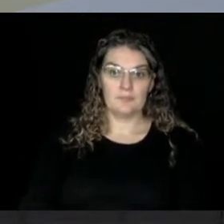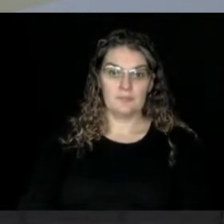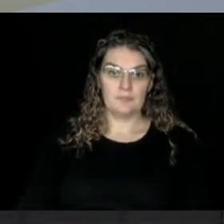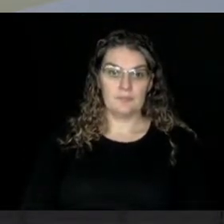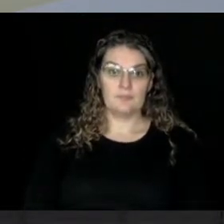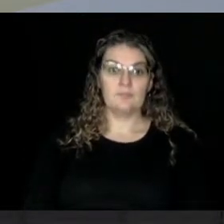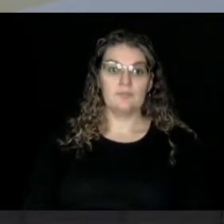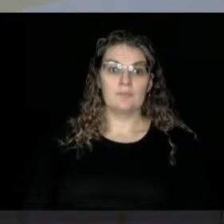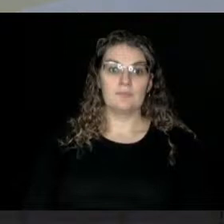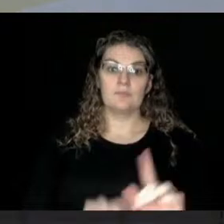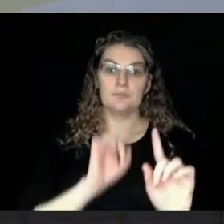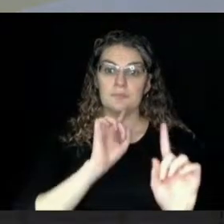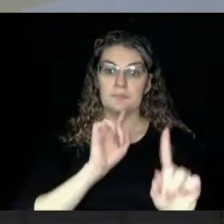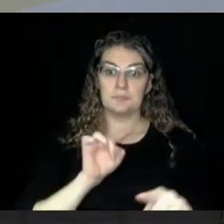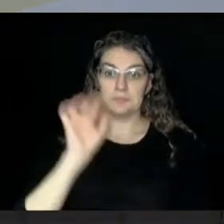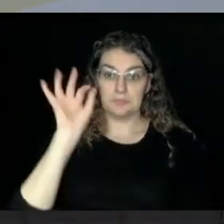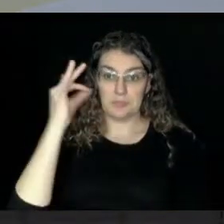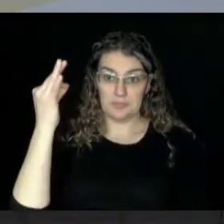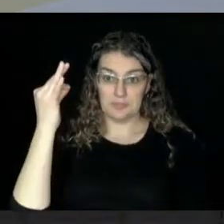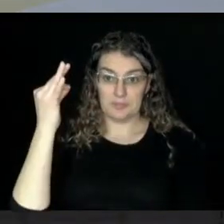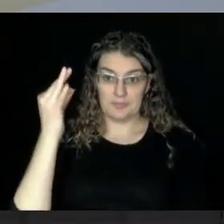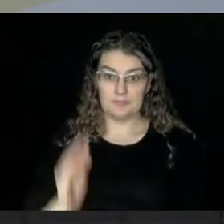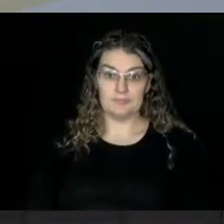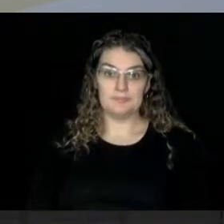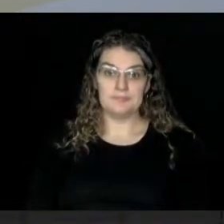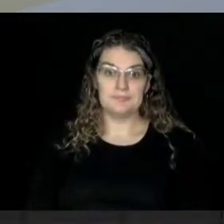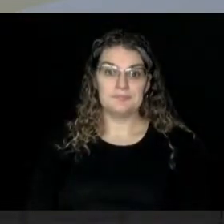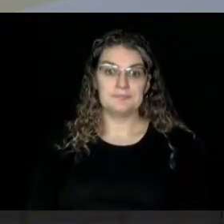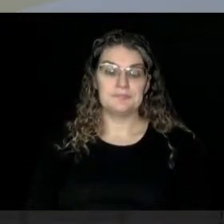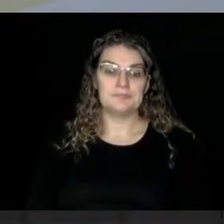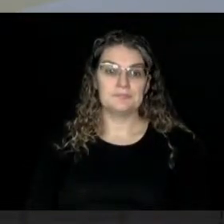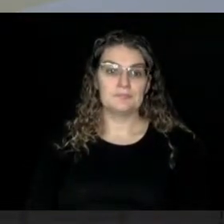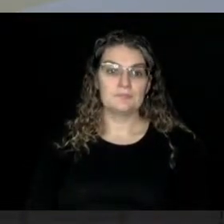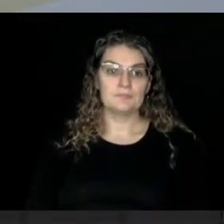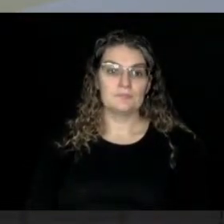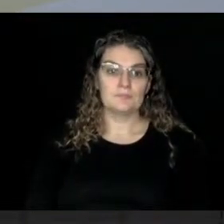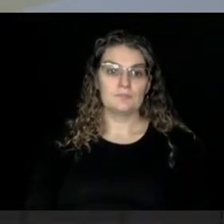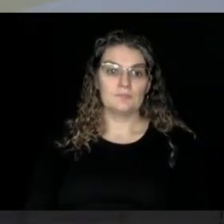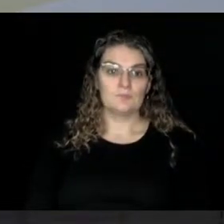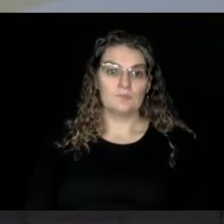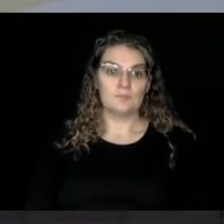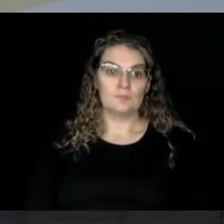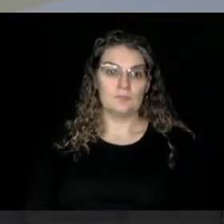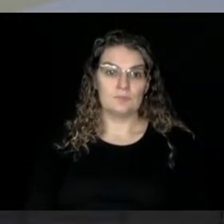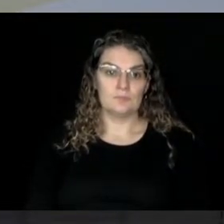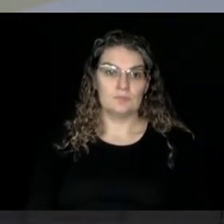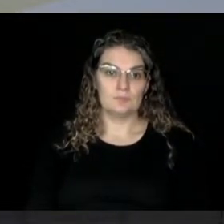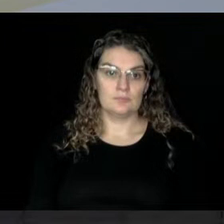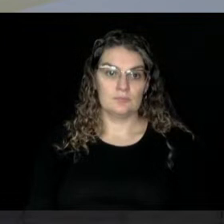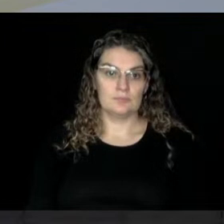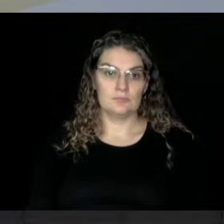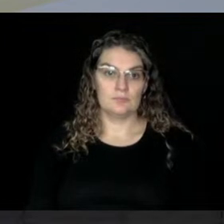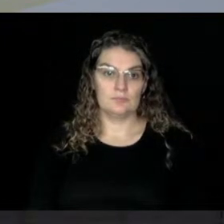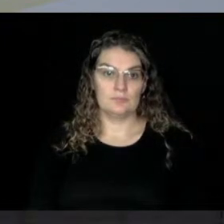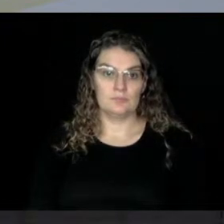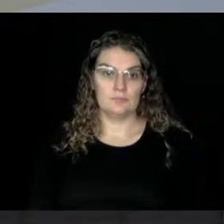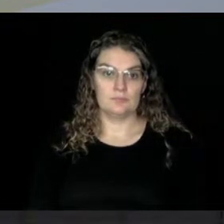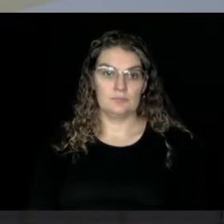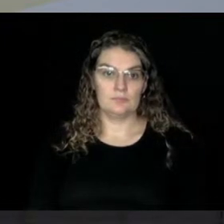OK, bonjour Gabrielle. Alors, commençons ce soir. Tout le monde